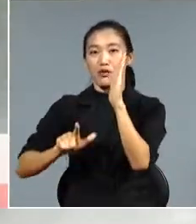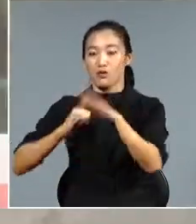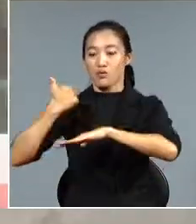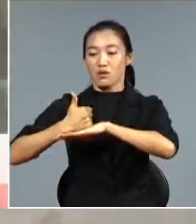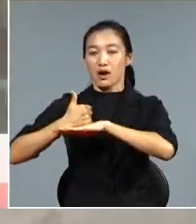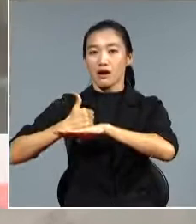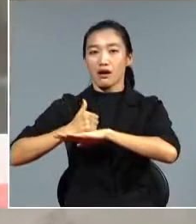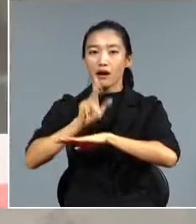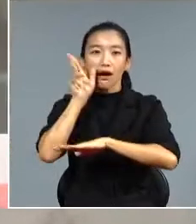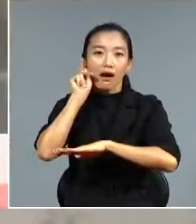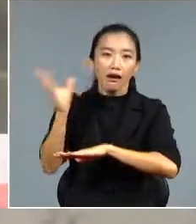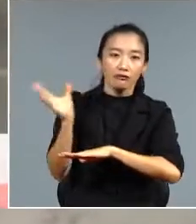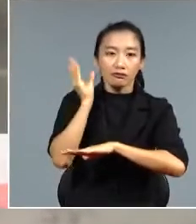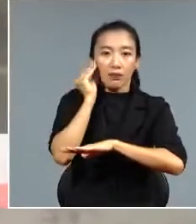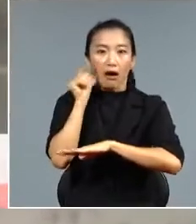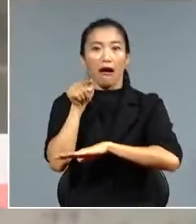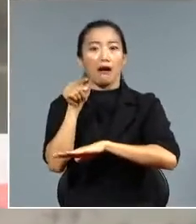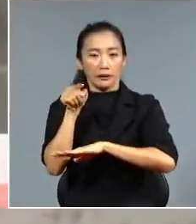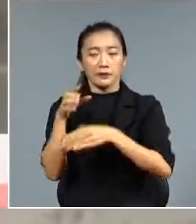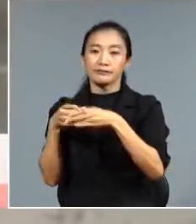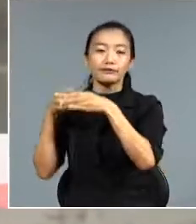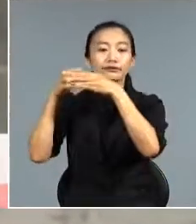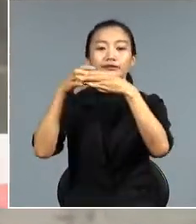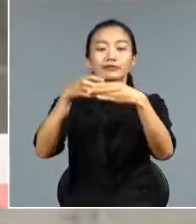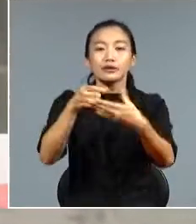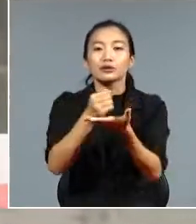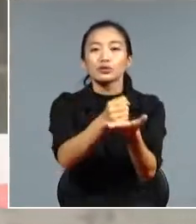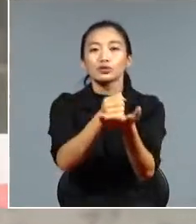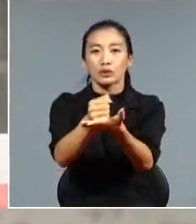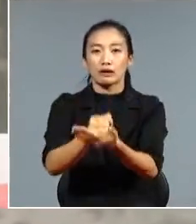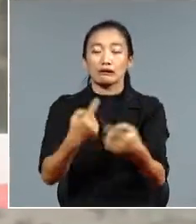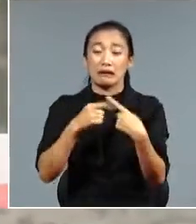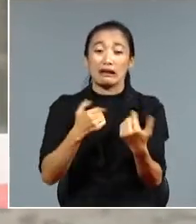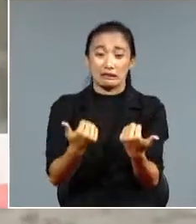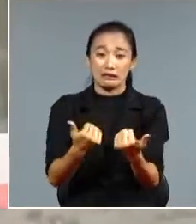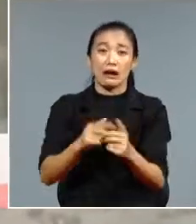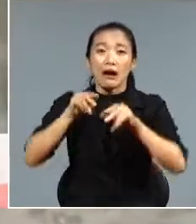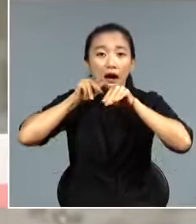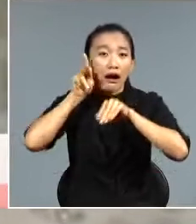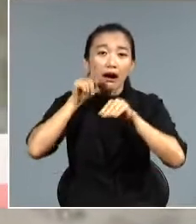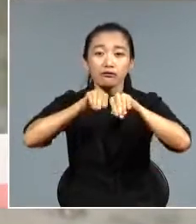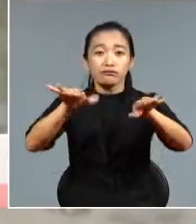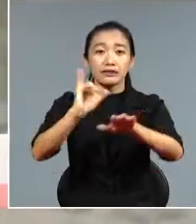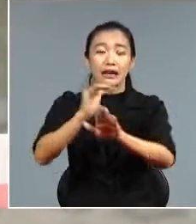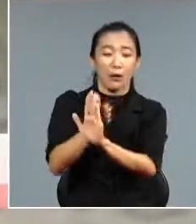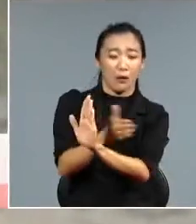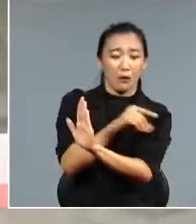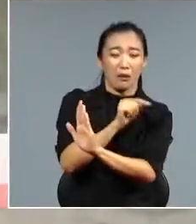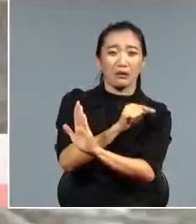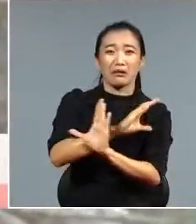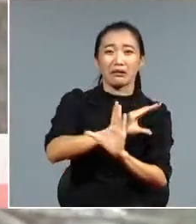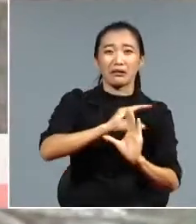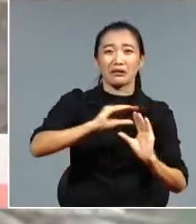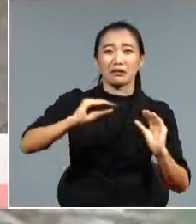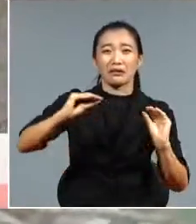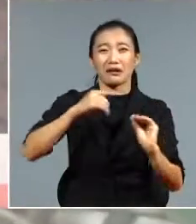ปีไม่มีใครลงไปเนี่ยนะฮะหากผู้ชมเองอยากจะร่วมช่วยเหลือนะครับสร้างบ้านหลังเล็กๆให้กับป้าแกนน